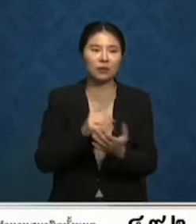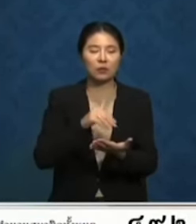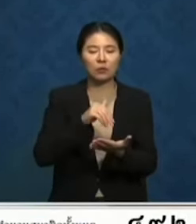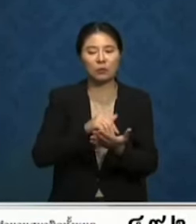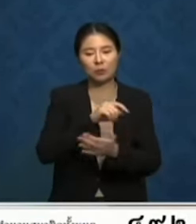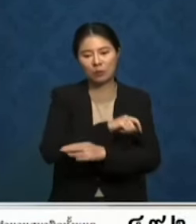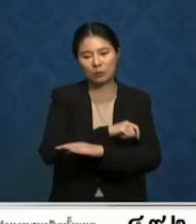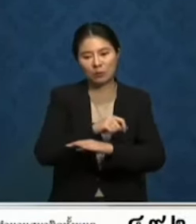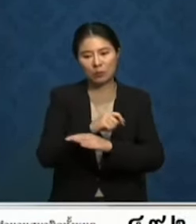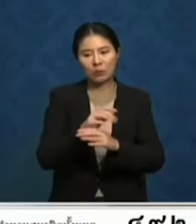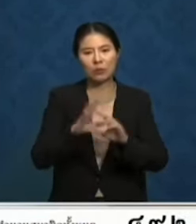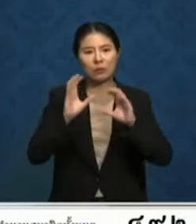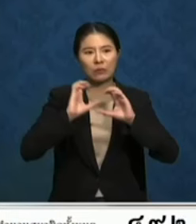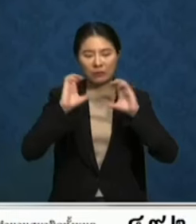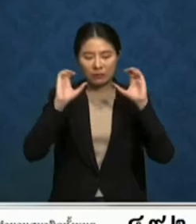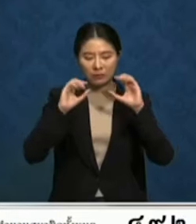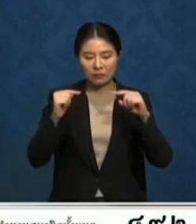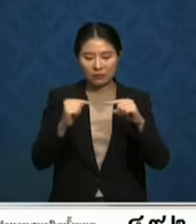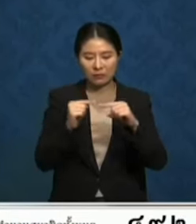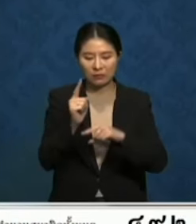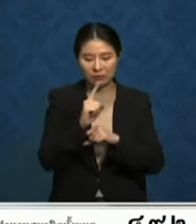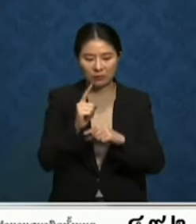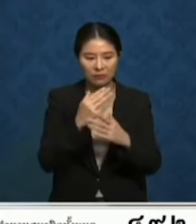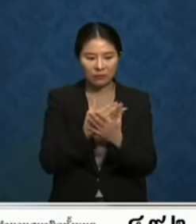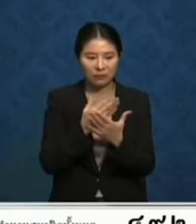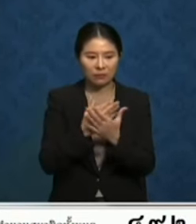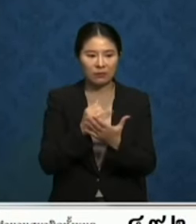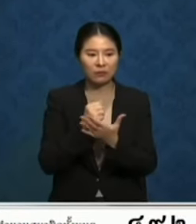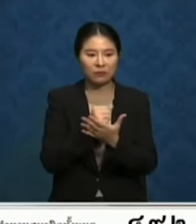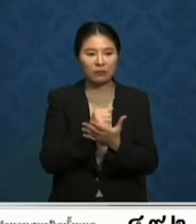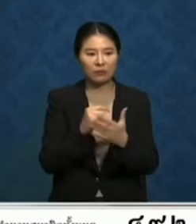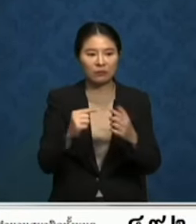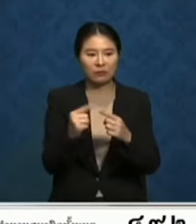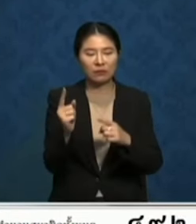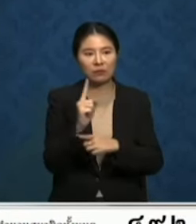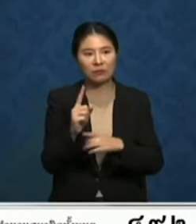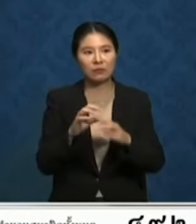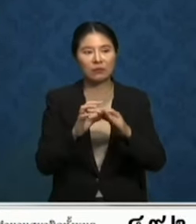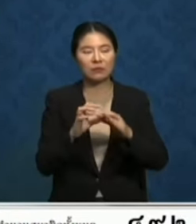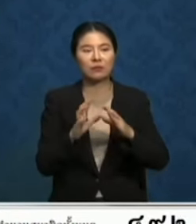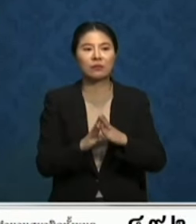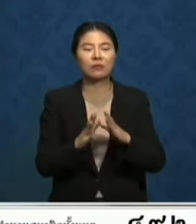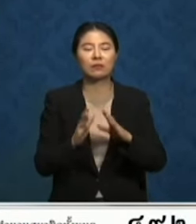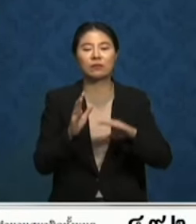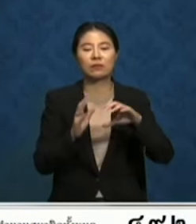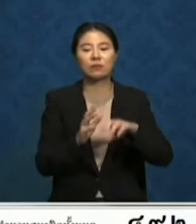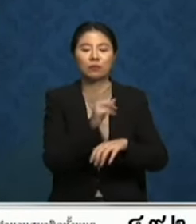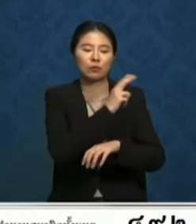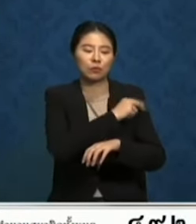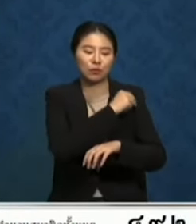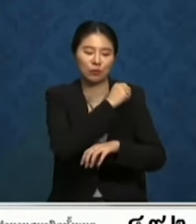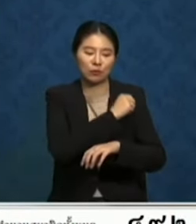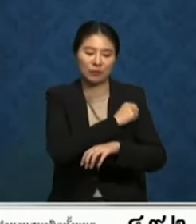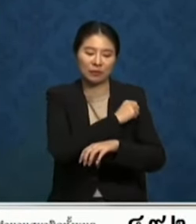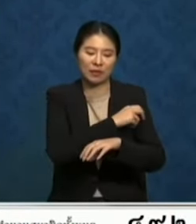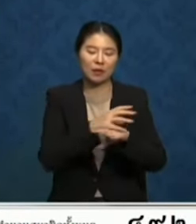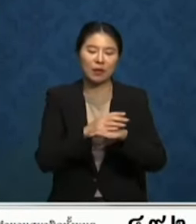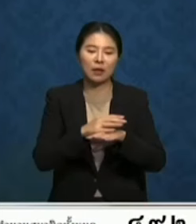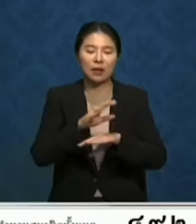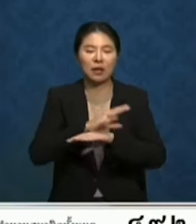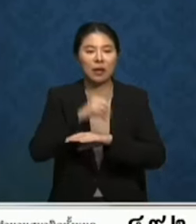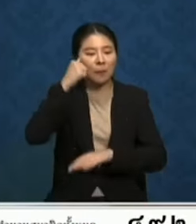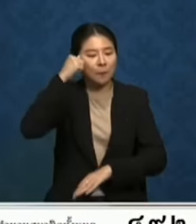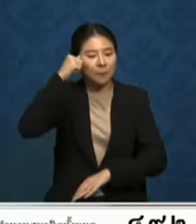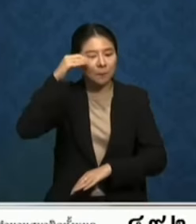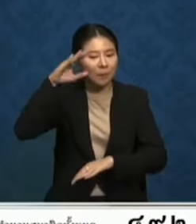ให้ทางวิบรัฐบาลครับว่าไม่ว่าจะเป็นเงินช่วยเหลือนะครับที่เกี่ยวกับโรงพยาบาลที่ห่างไกลสถานศึก